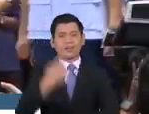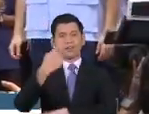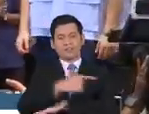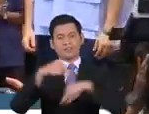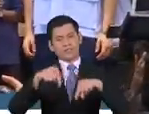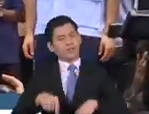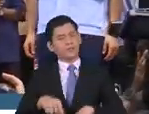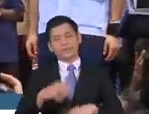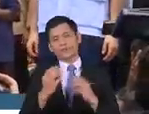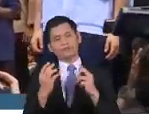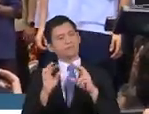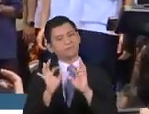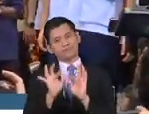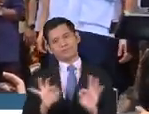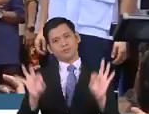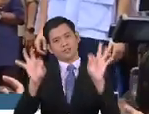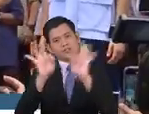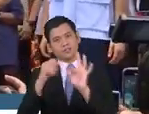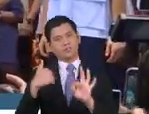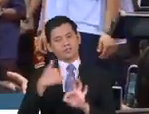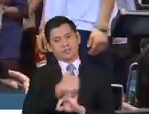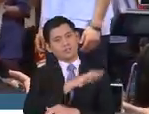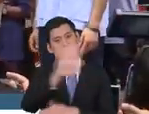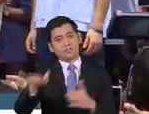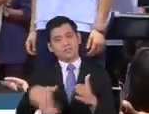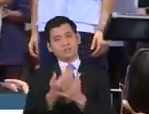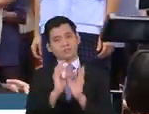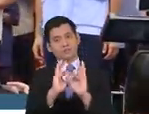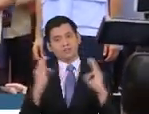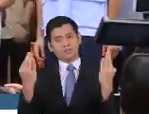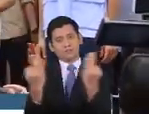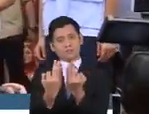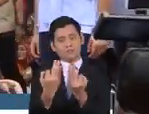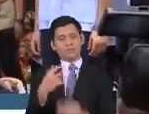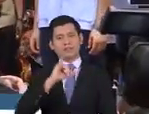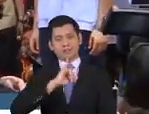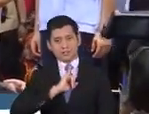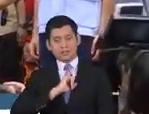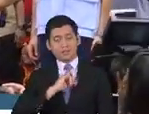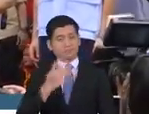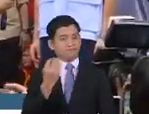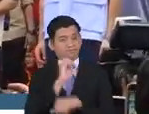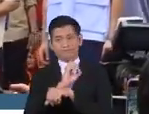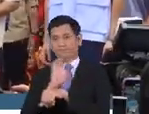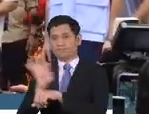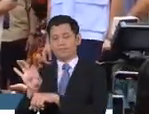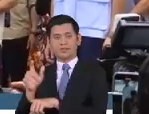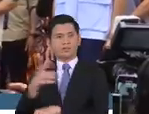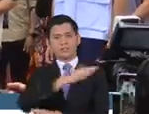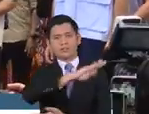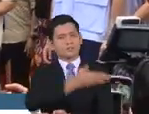cukup besar hati pada kita semua. Satu ingatan yang tetap ada di hati